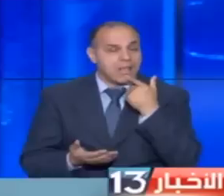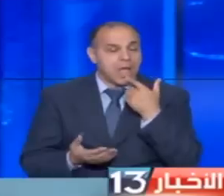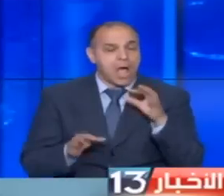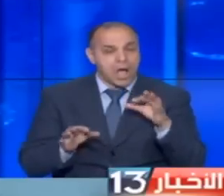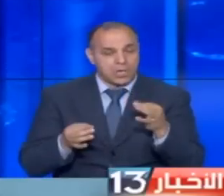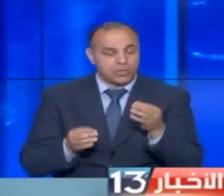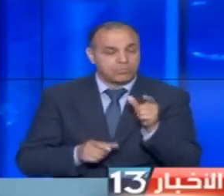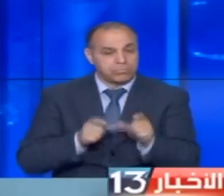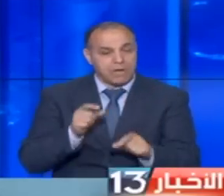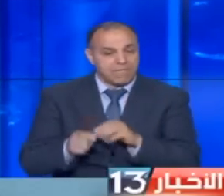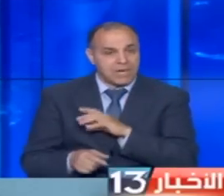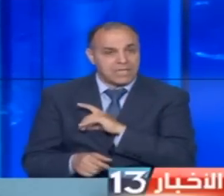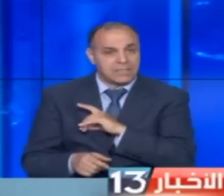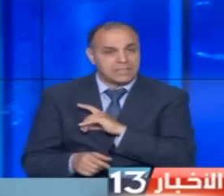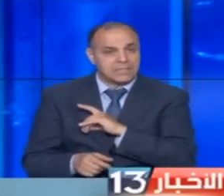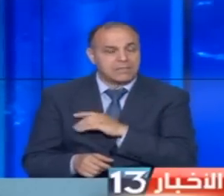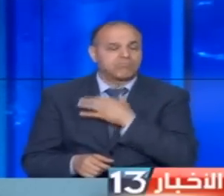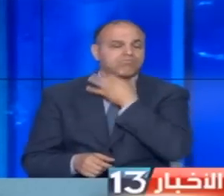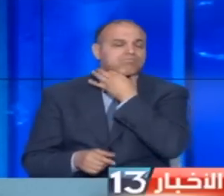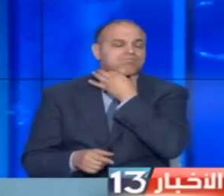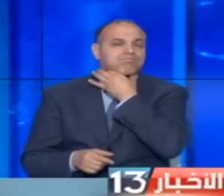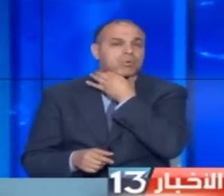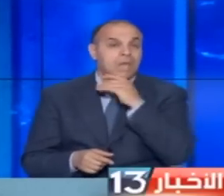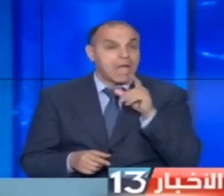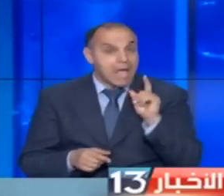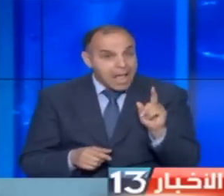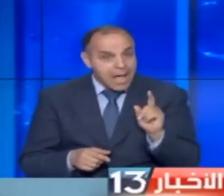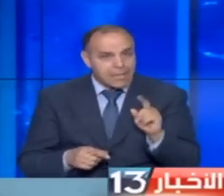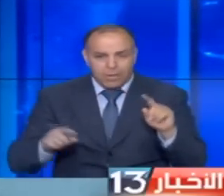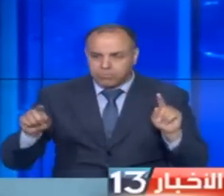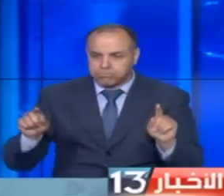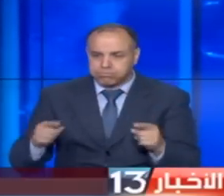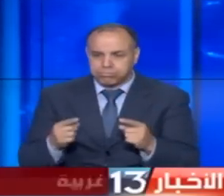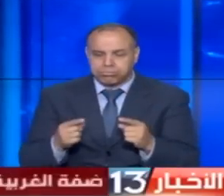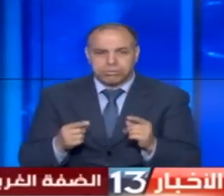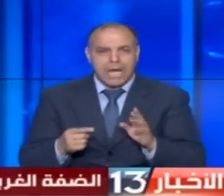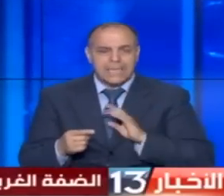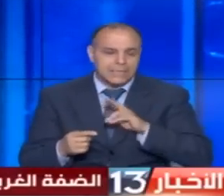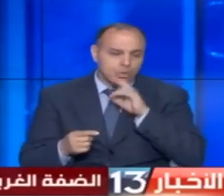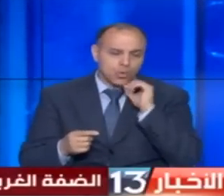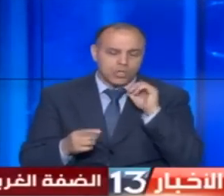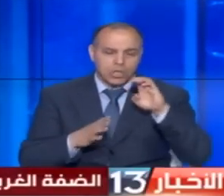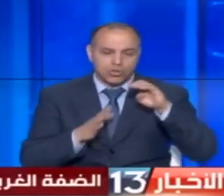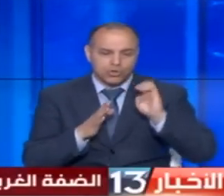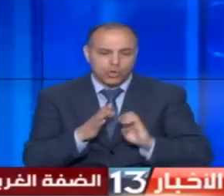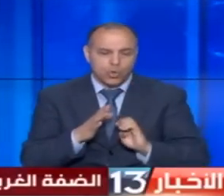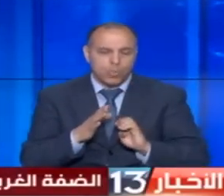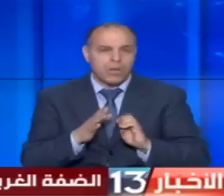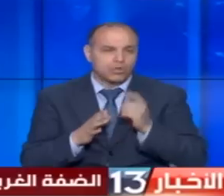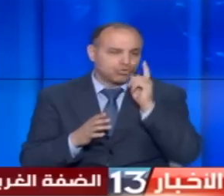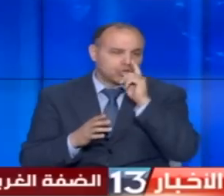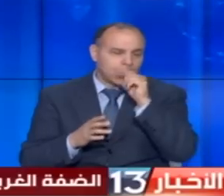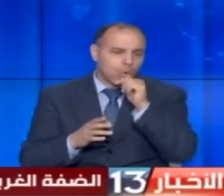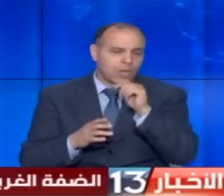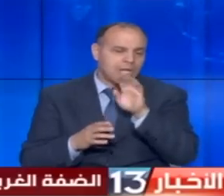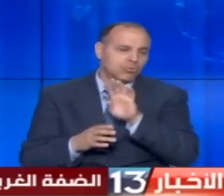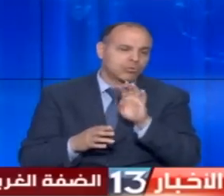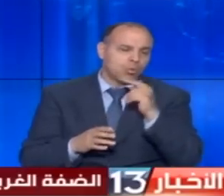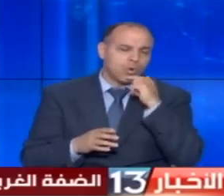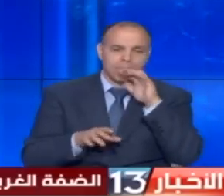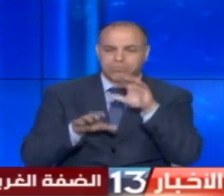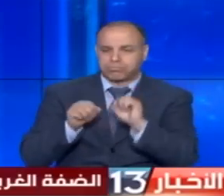الفلسطينيين بحالات اختناق خلال مواجهه مع قوات الاحتلال جنوب مدينه جنين شمال الضفه الغربيه